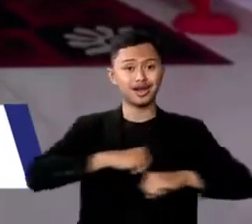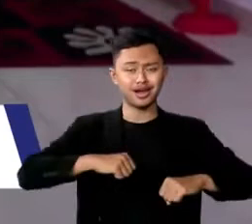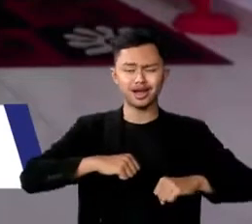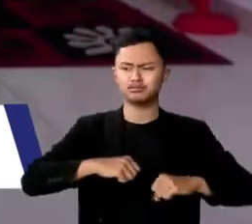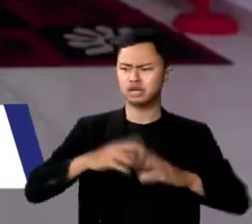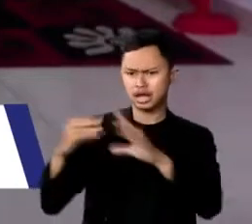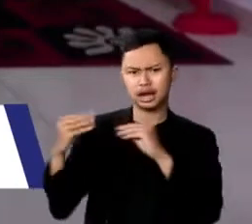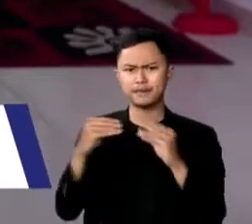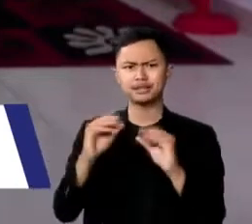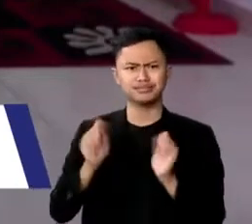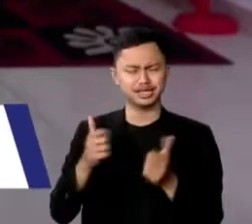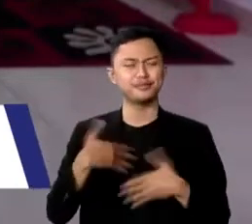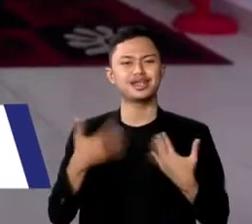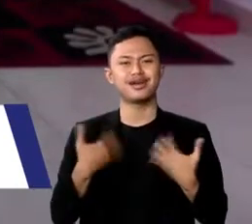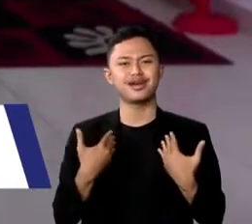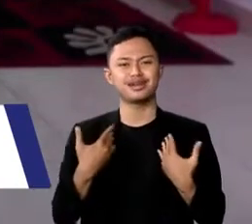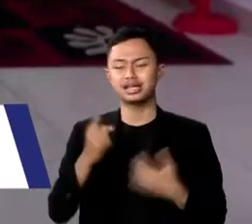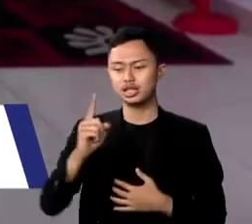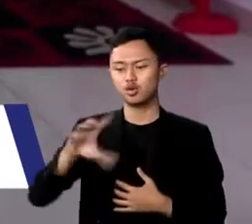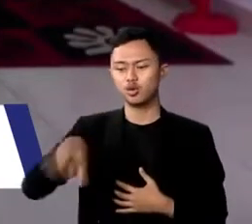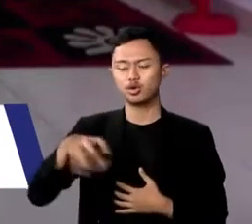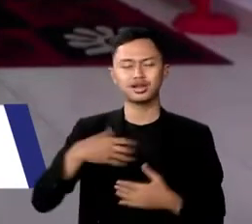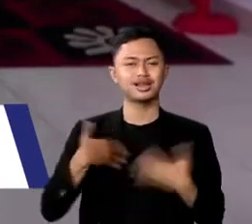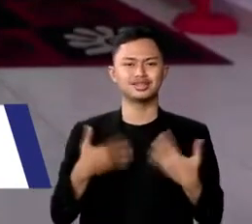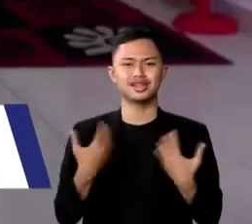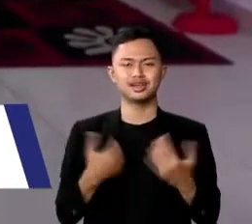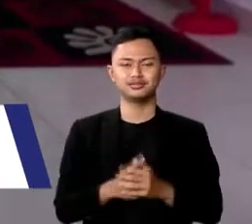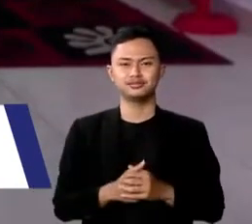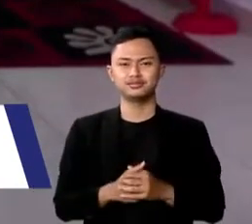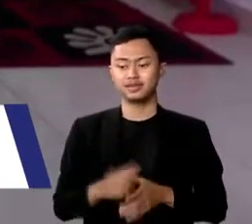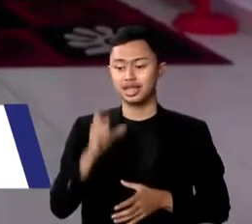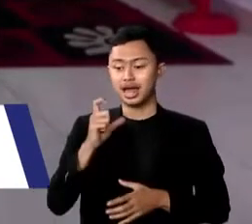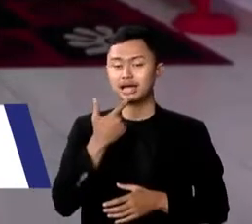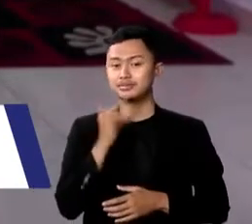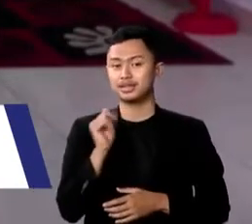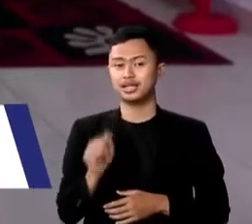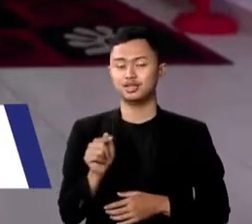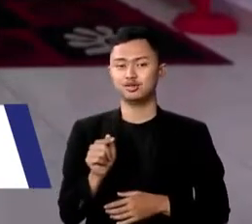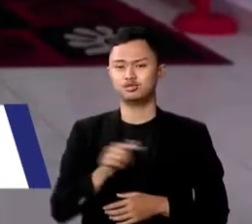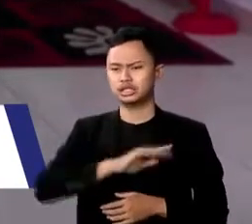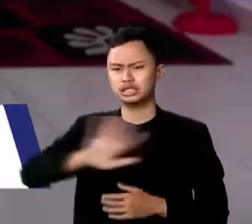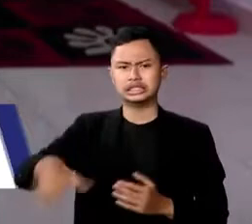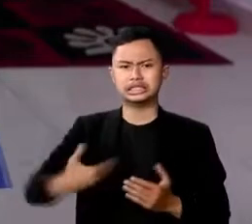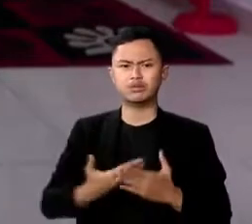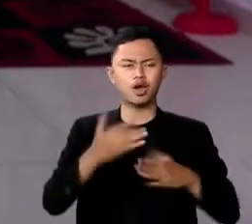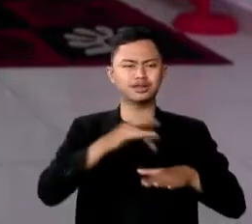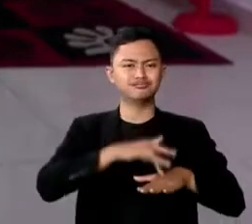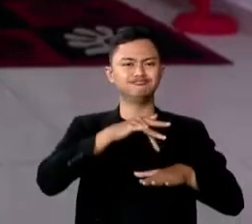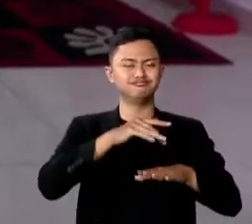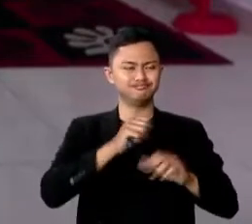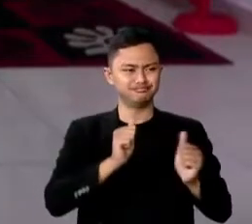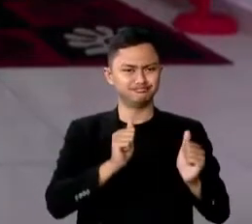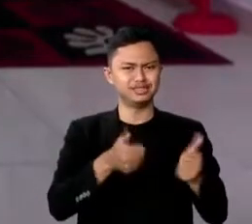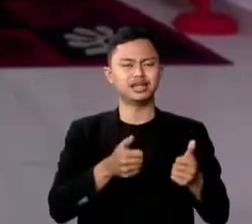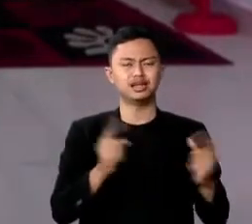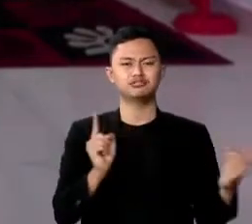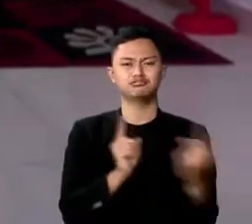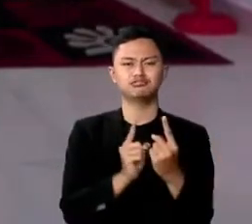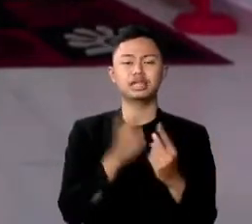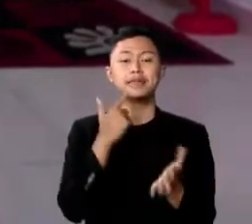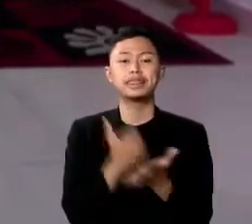loncat-loncat itu menyenangkan sekali begitu Jadi Dengan cara demikian semua akan tersentuh tapi intinya adalah